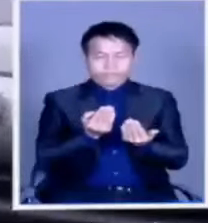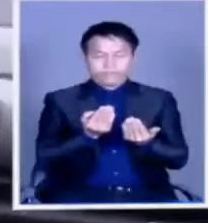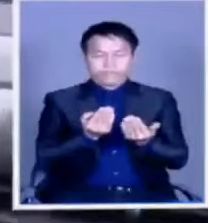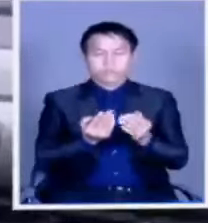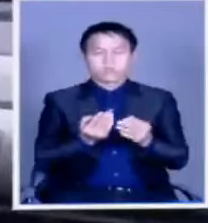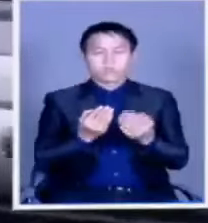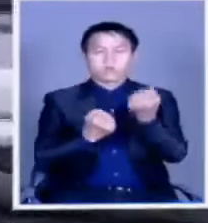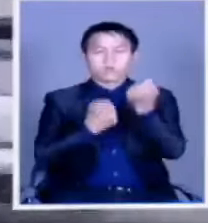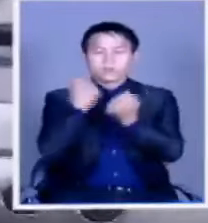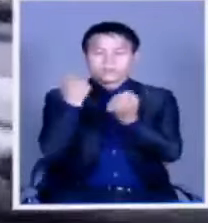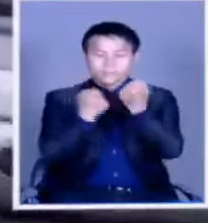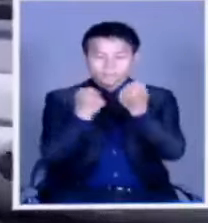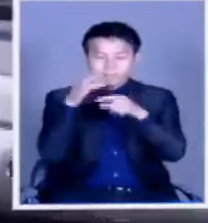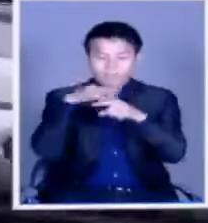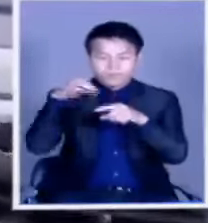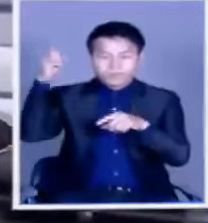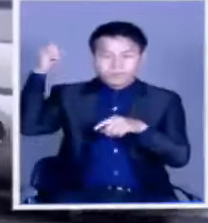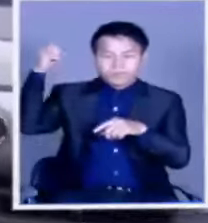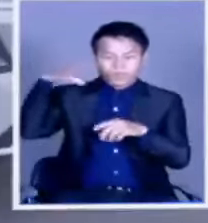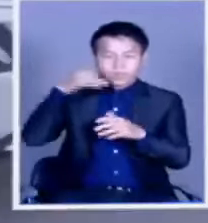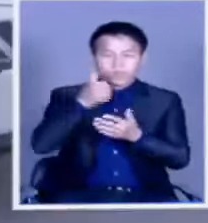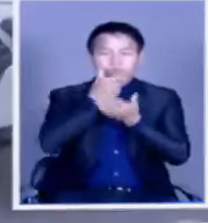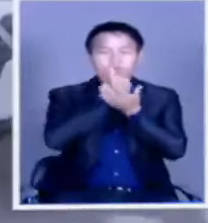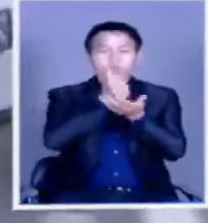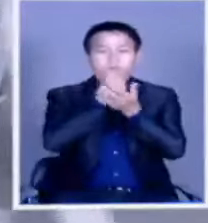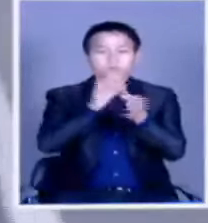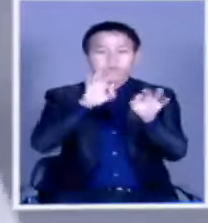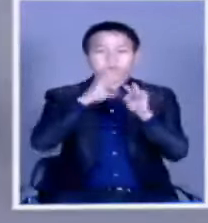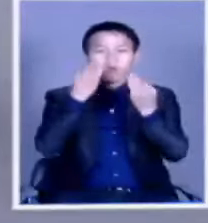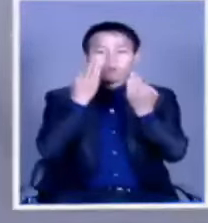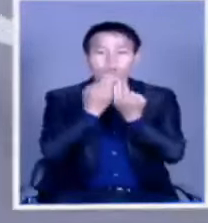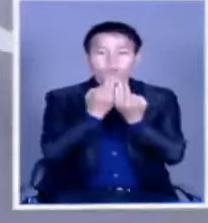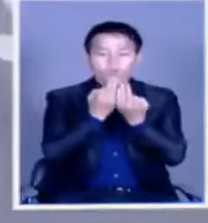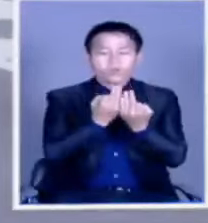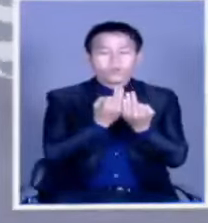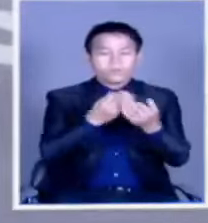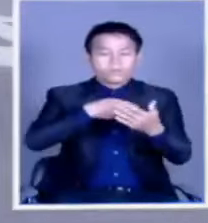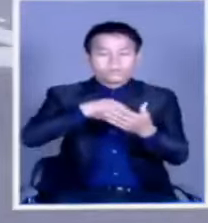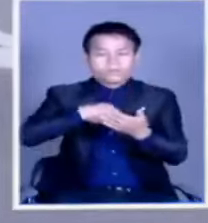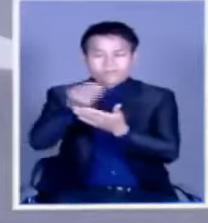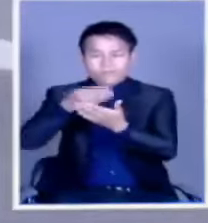การนำใช้รถไฟฟ้าได้ช่วยให้หลายครอบครัวมีรายจ่ายที่ลดลง